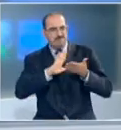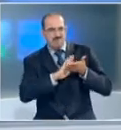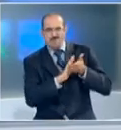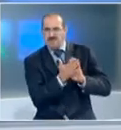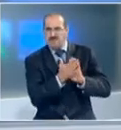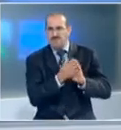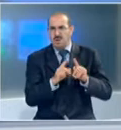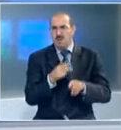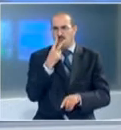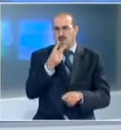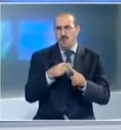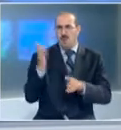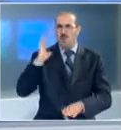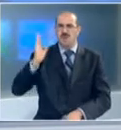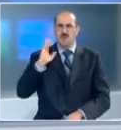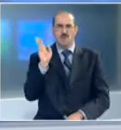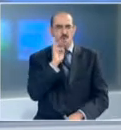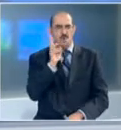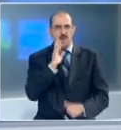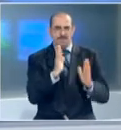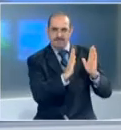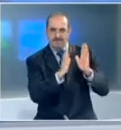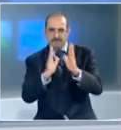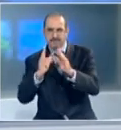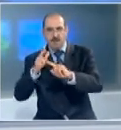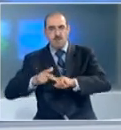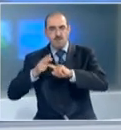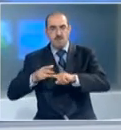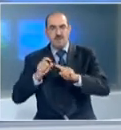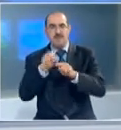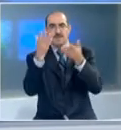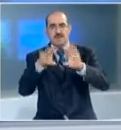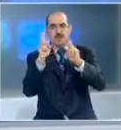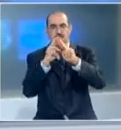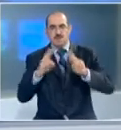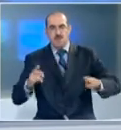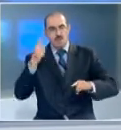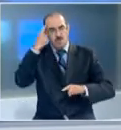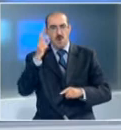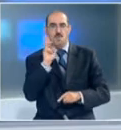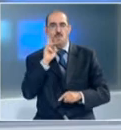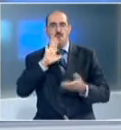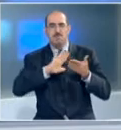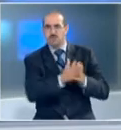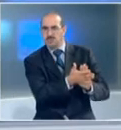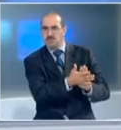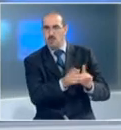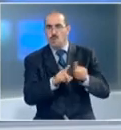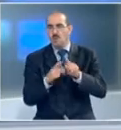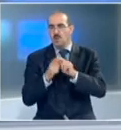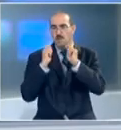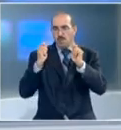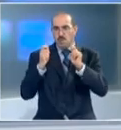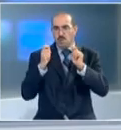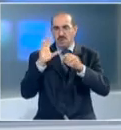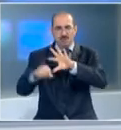إنسانية التي صنعتها أجنحة المعرض المنظم في إطار فعاليات الملتقى الدولي حول الممارسات القمعية والسياسات